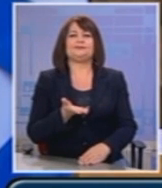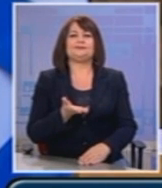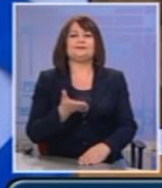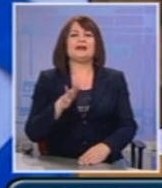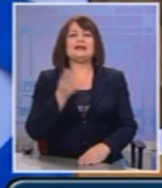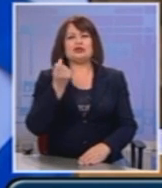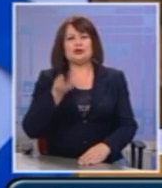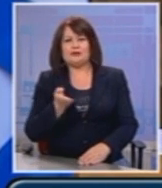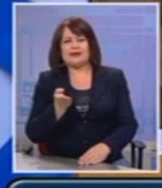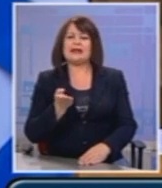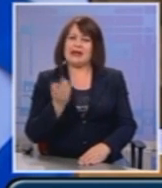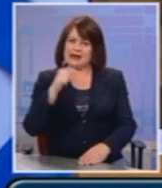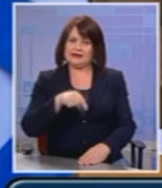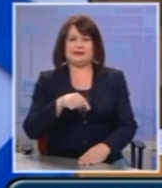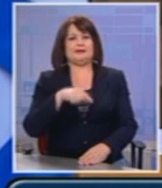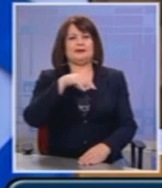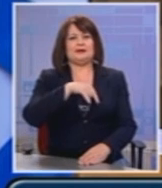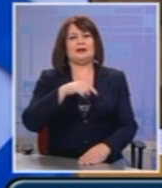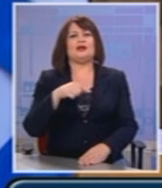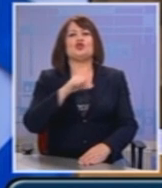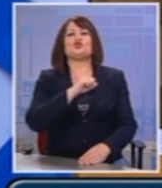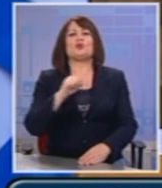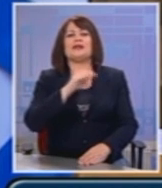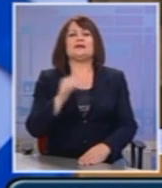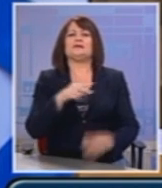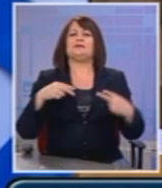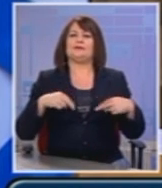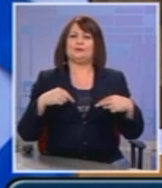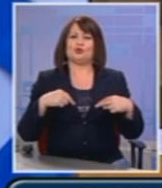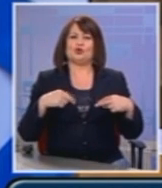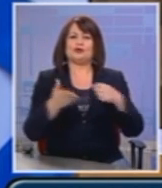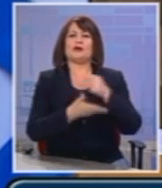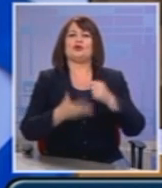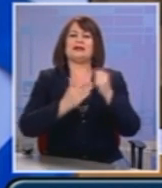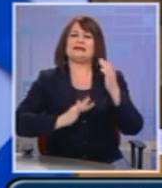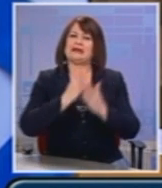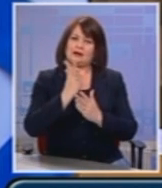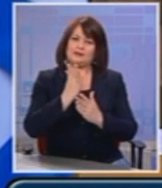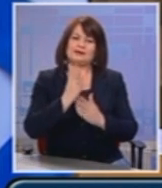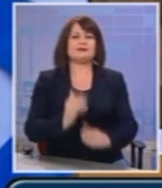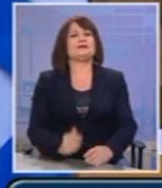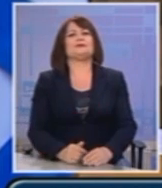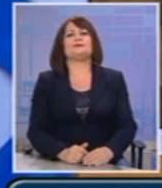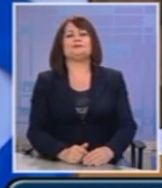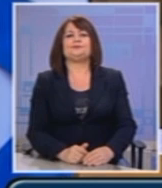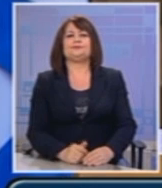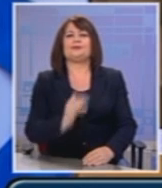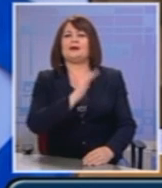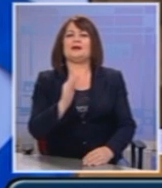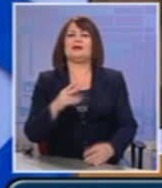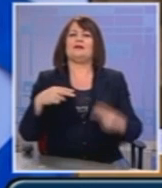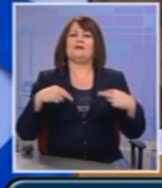βγήκε λίγο από την αίθουσα ο κύριος γώτης γουρδουπαρης ανάπτυξης ο